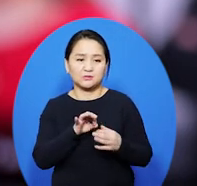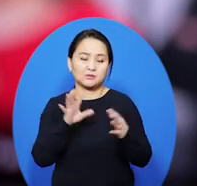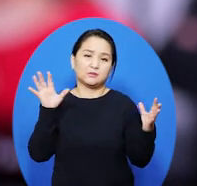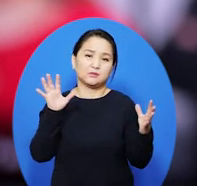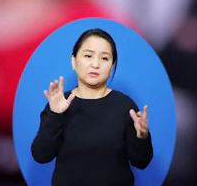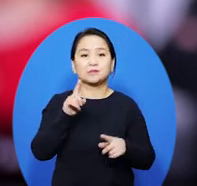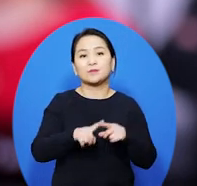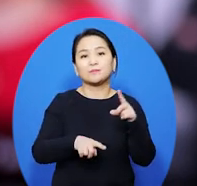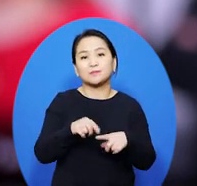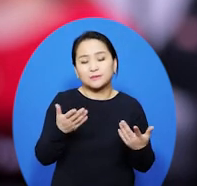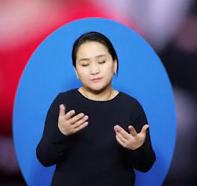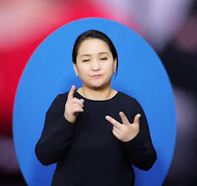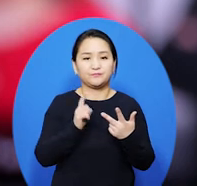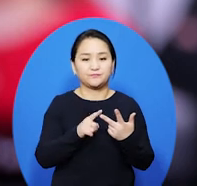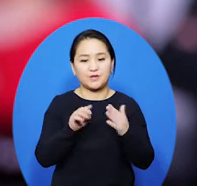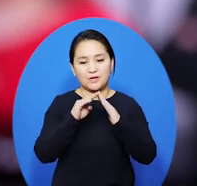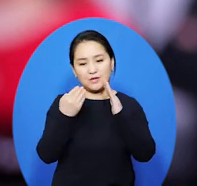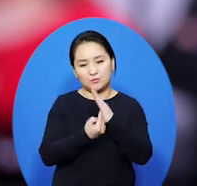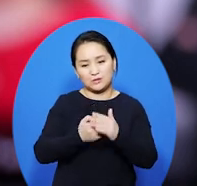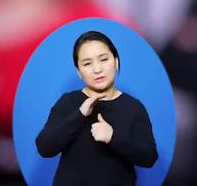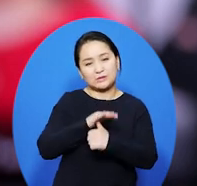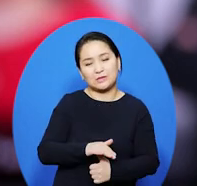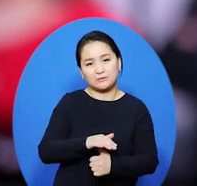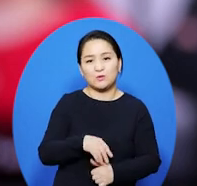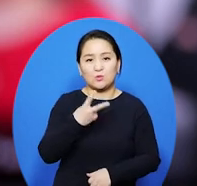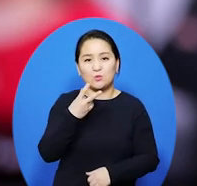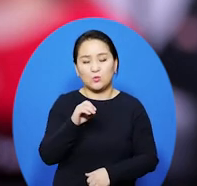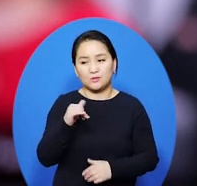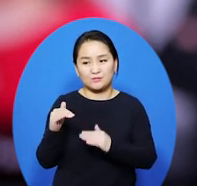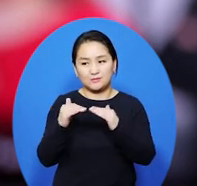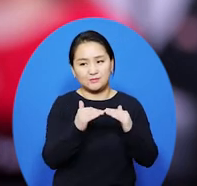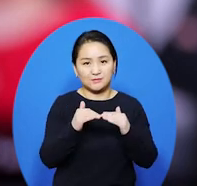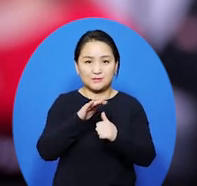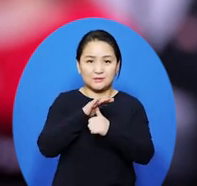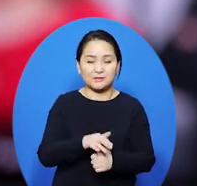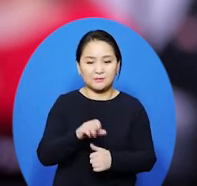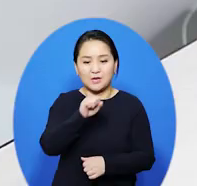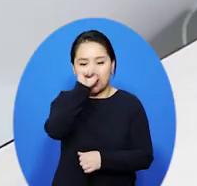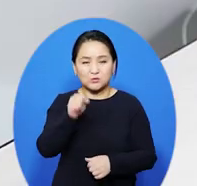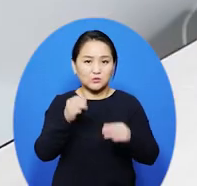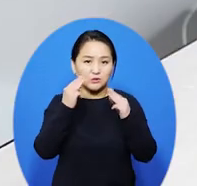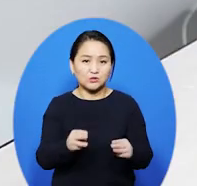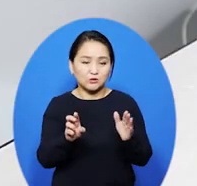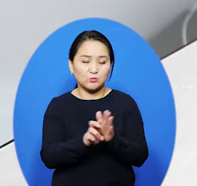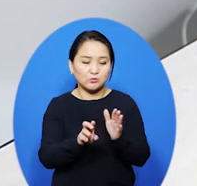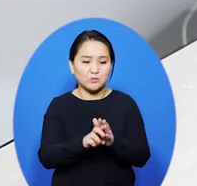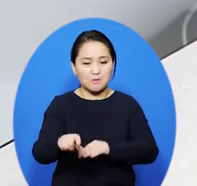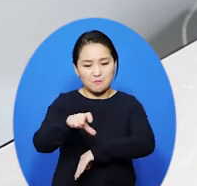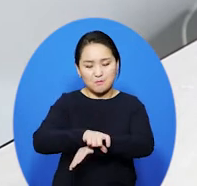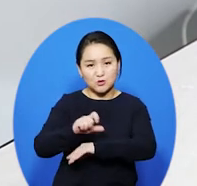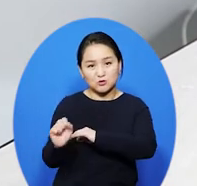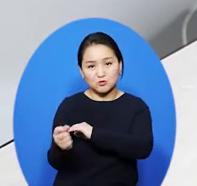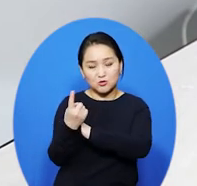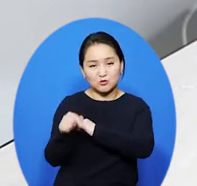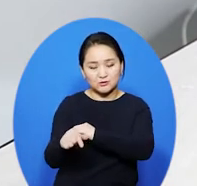айц төгшүүрээсээ ингээд салж ангижирч гарах уу те тэгээд гэр бүлийн дарамт үе тэнгийн дарамтыг хэрхэн ингээд асуудлыг шийдвэрлэж болох вэ?